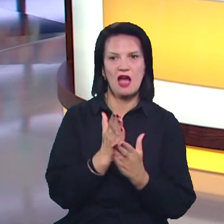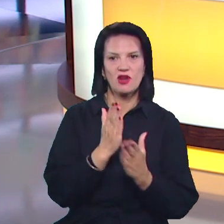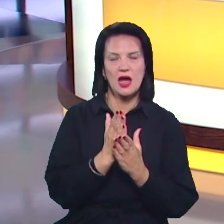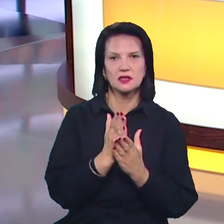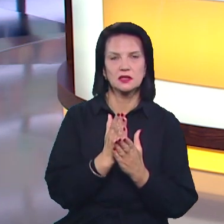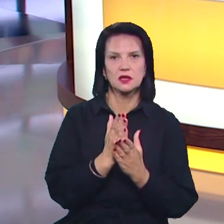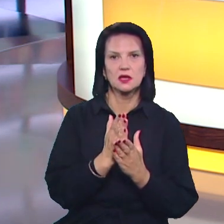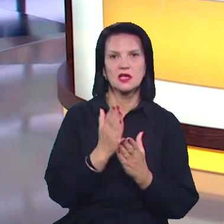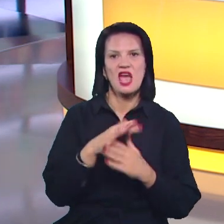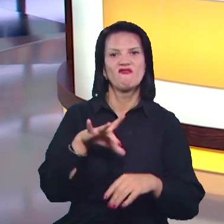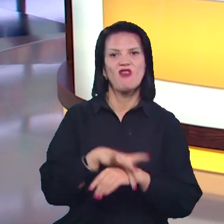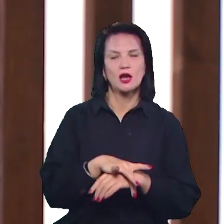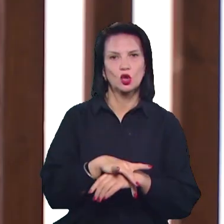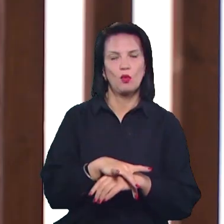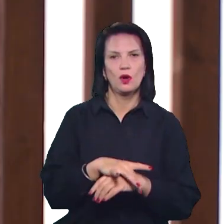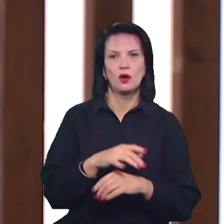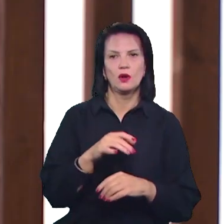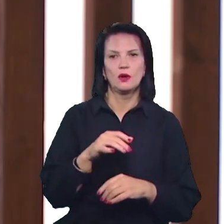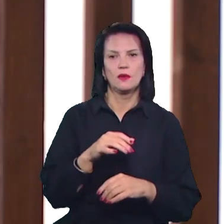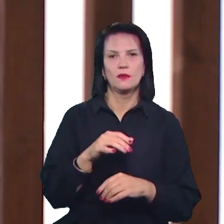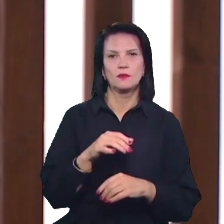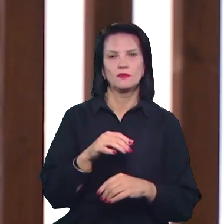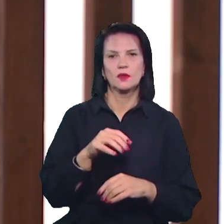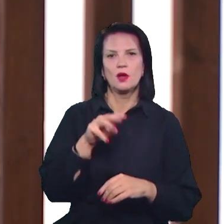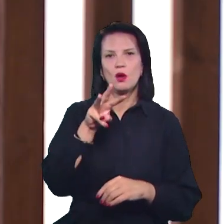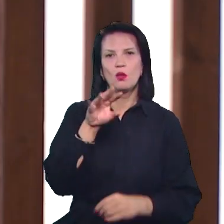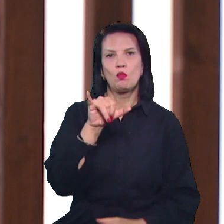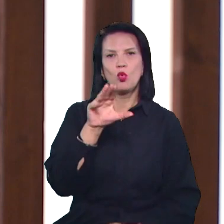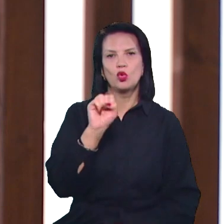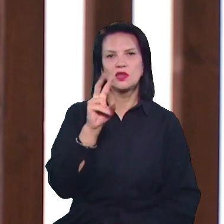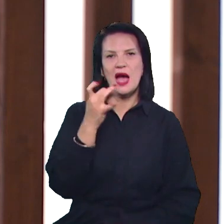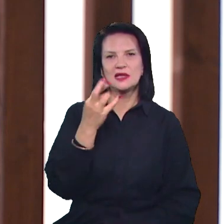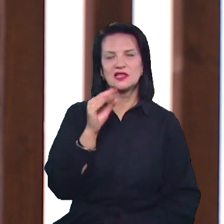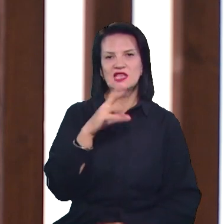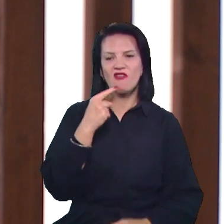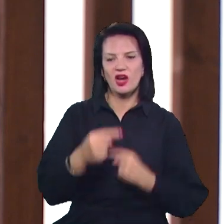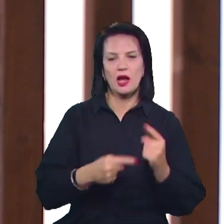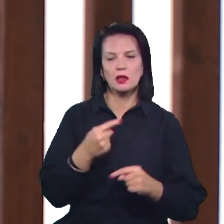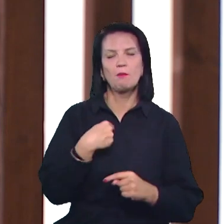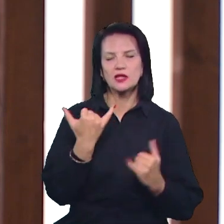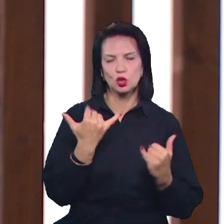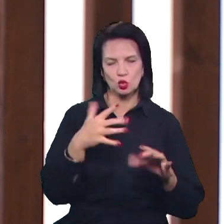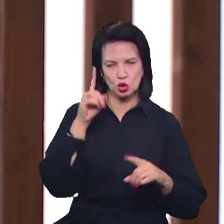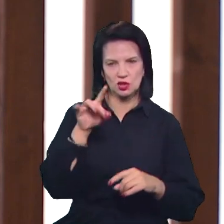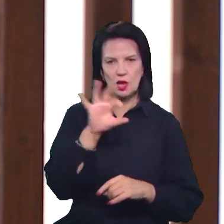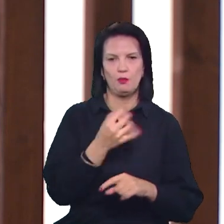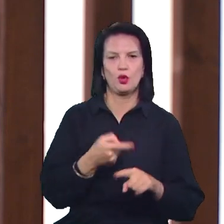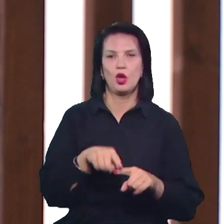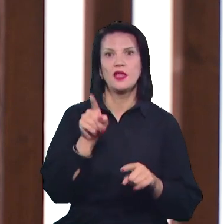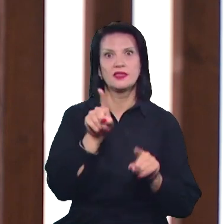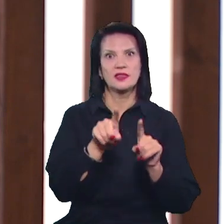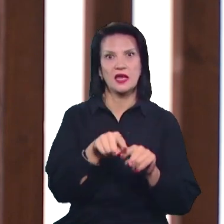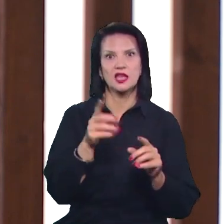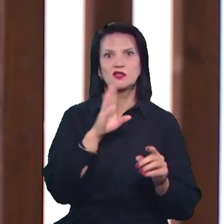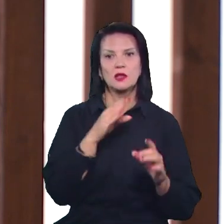є факторами, да, мутації в генах. І ми сьогодні вже знаємо про них. Такі жінки потребують